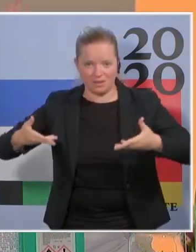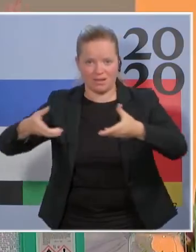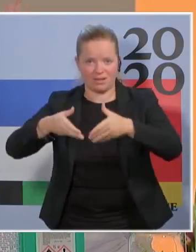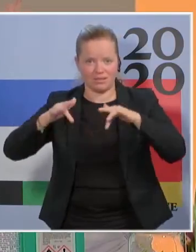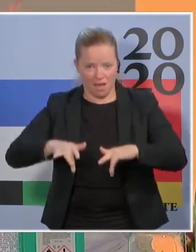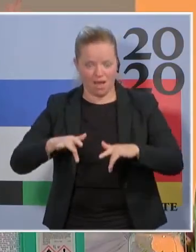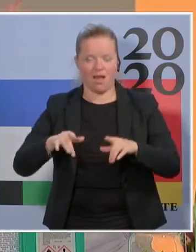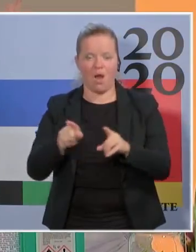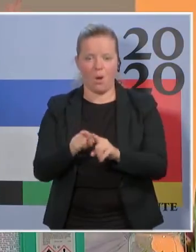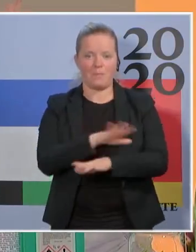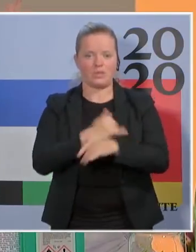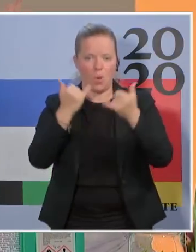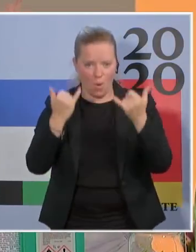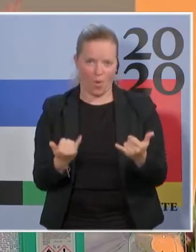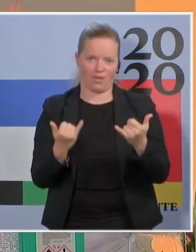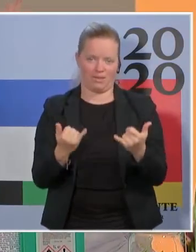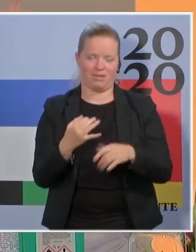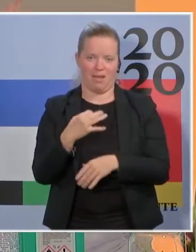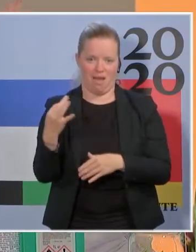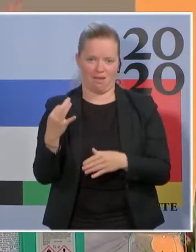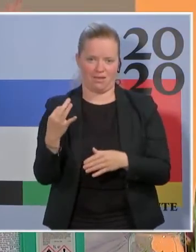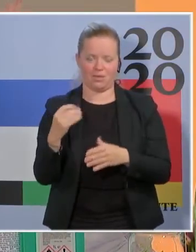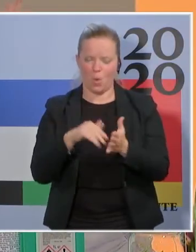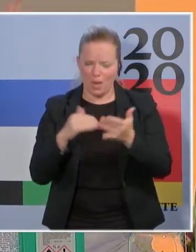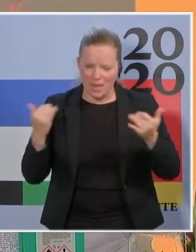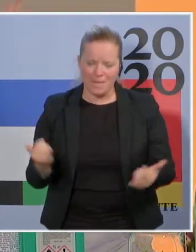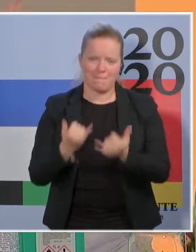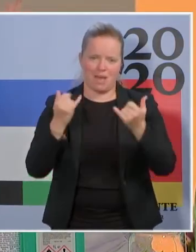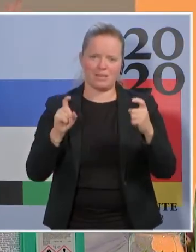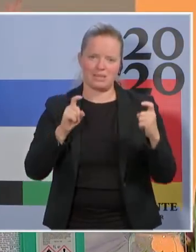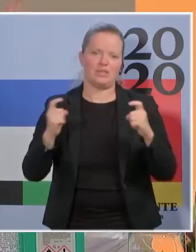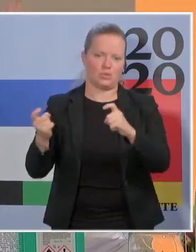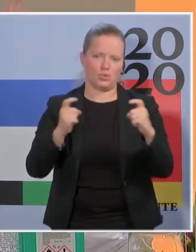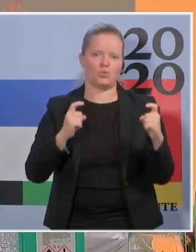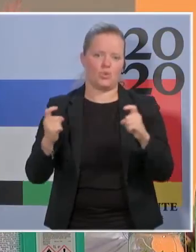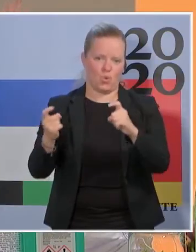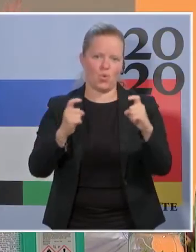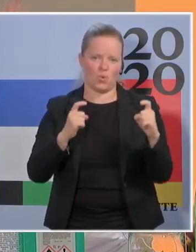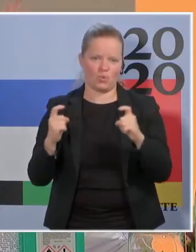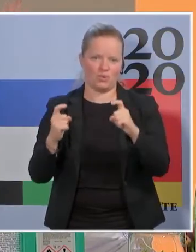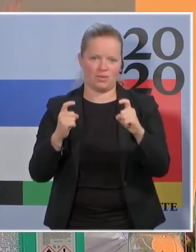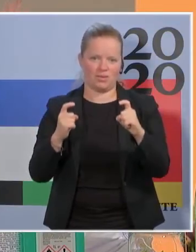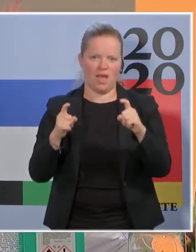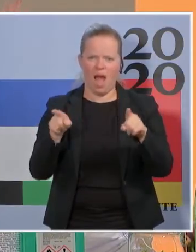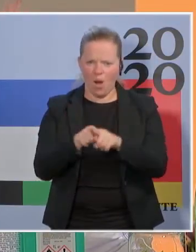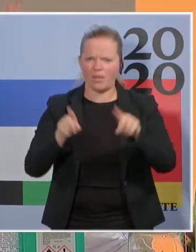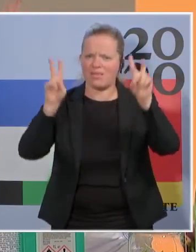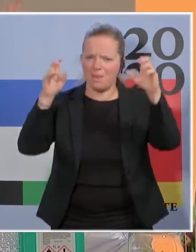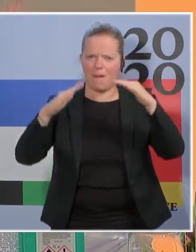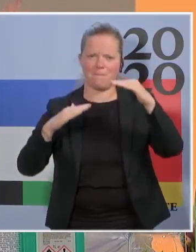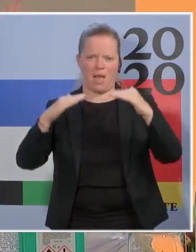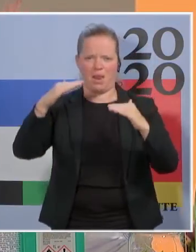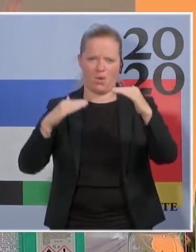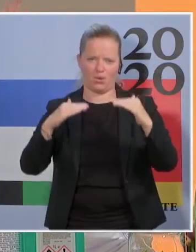heutigen Tag begleitet uns gerade diese Diskussion auch der Balance. Das